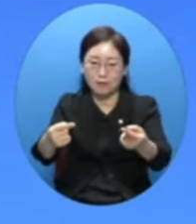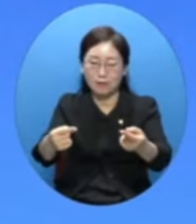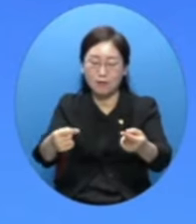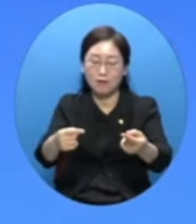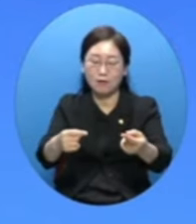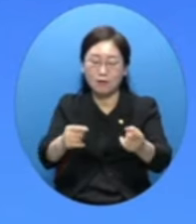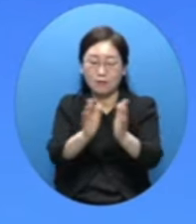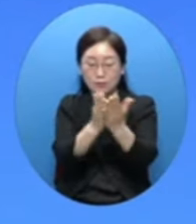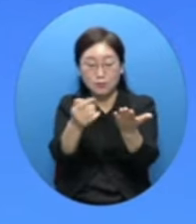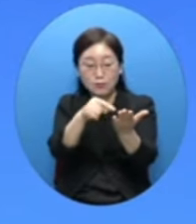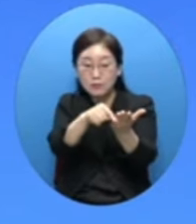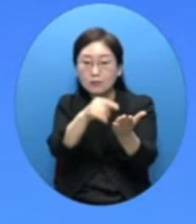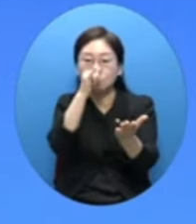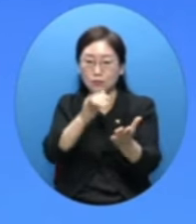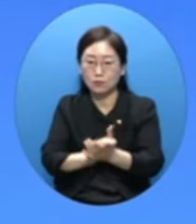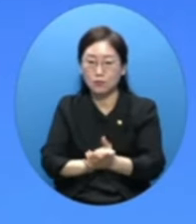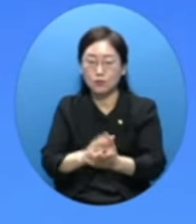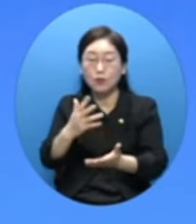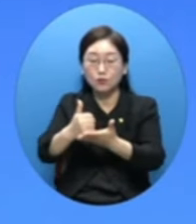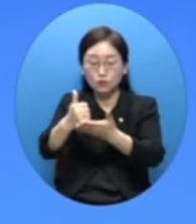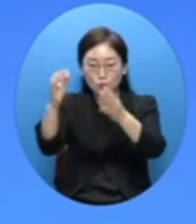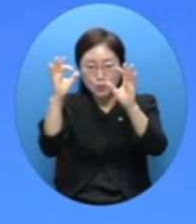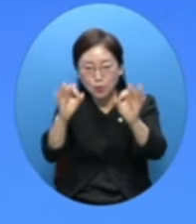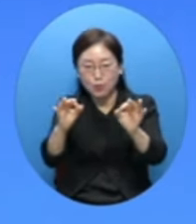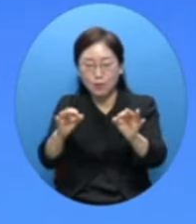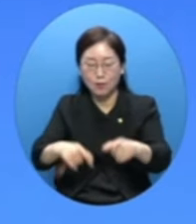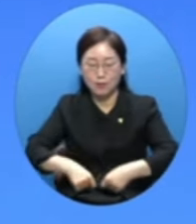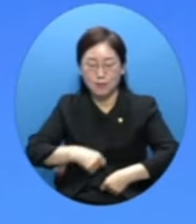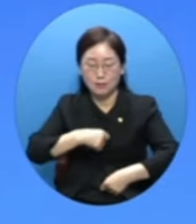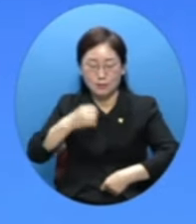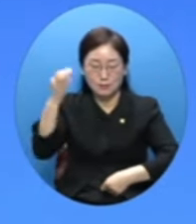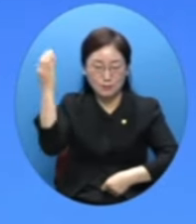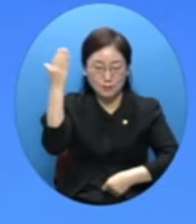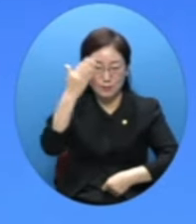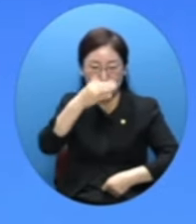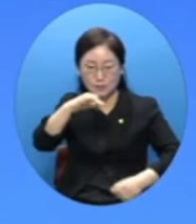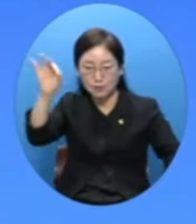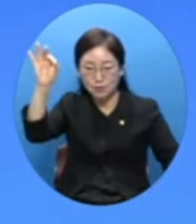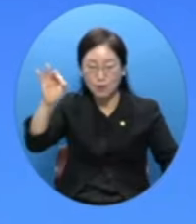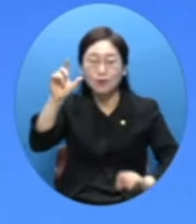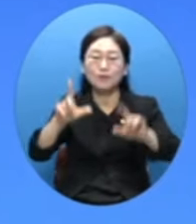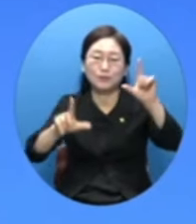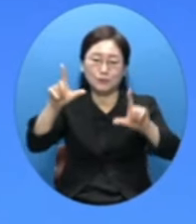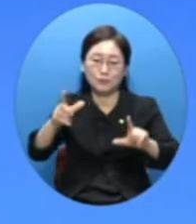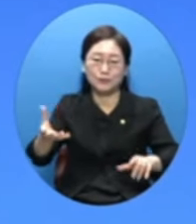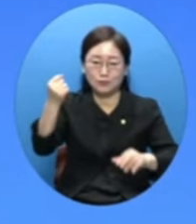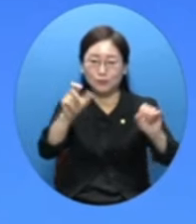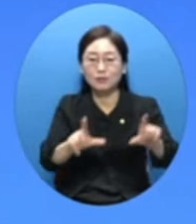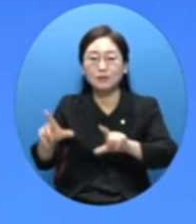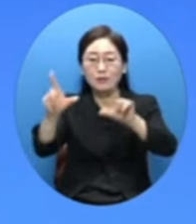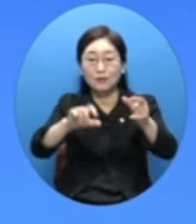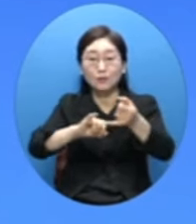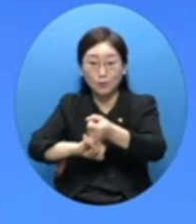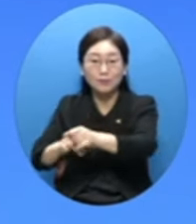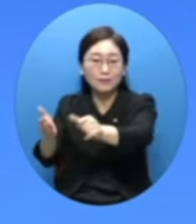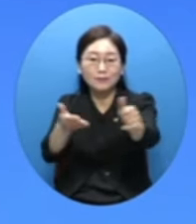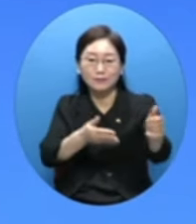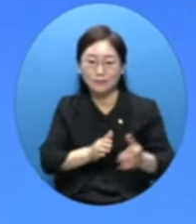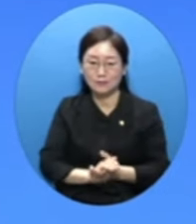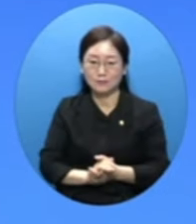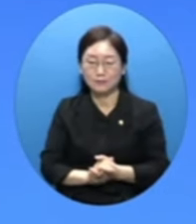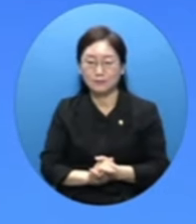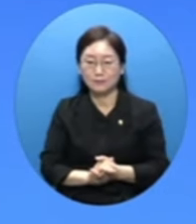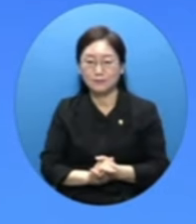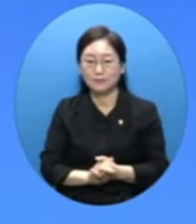말씀하고 있는 것입니다 주님 앞에 신실하고 의롭고 하나님께 인정받는 그런 모습으로 살아가는 여러분 모두가 되기를 바랍니다